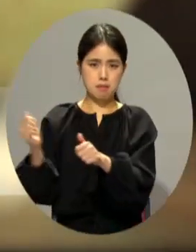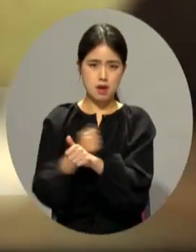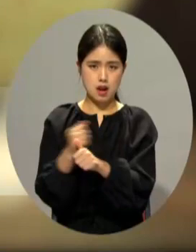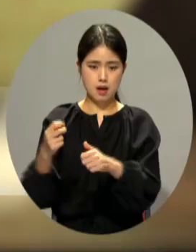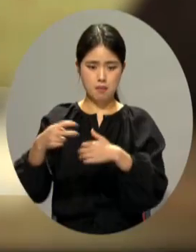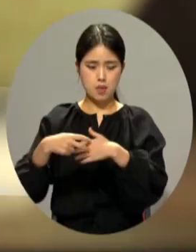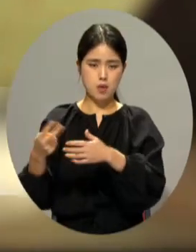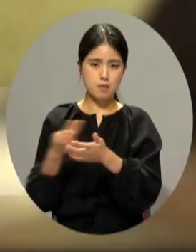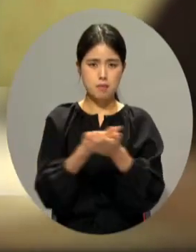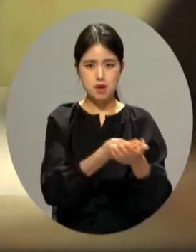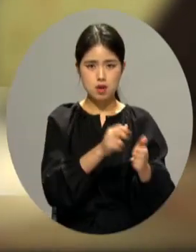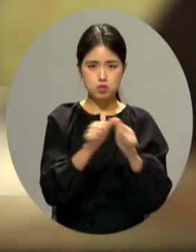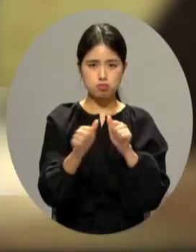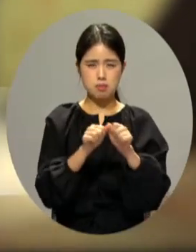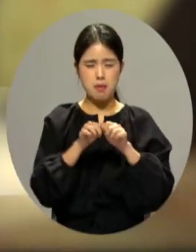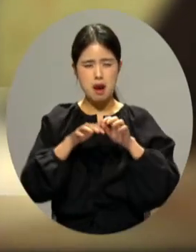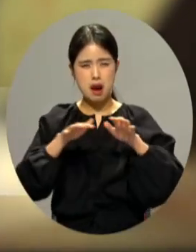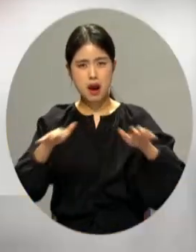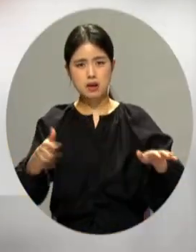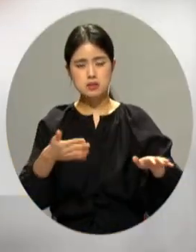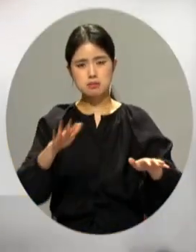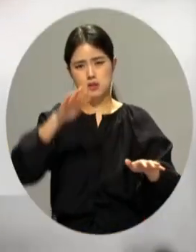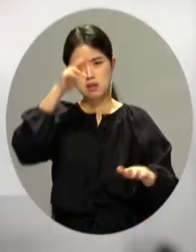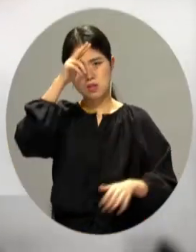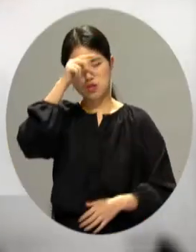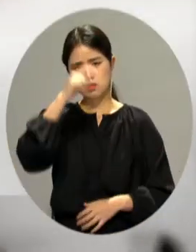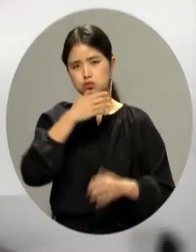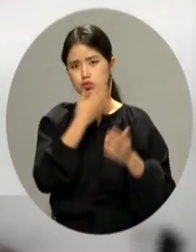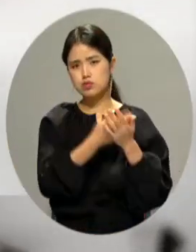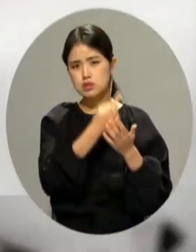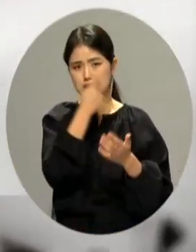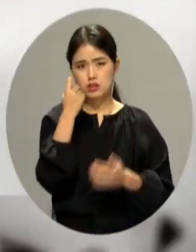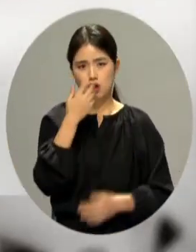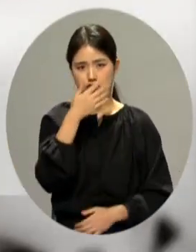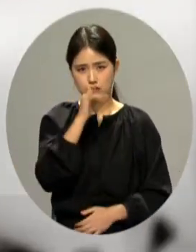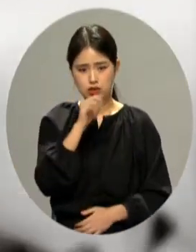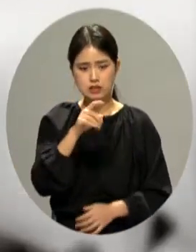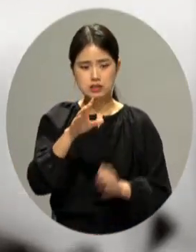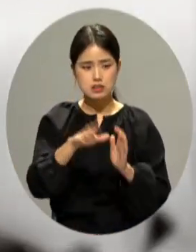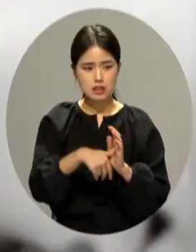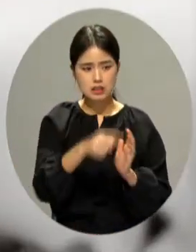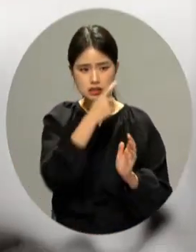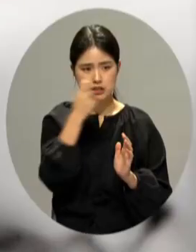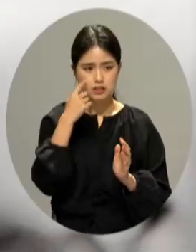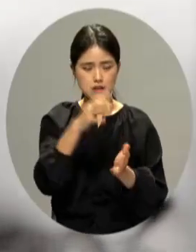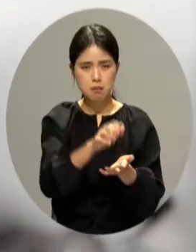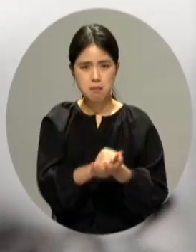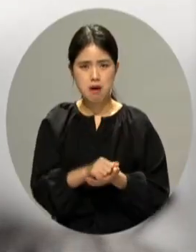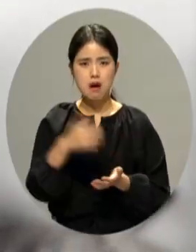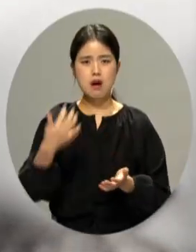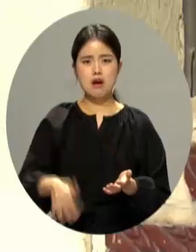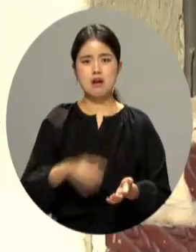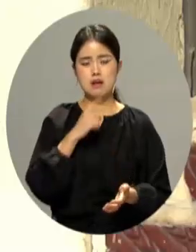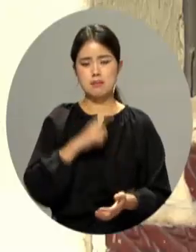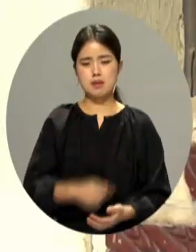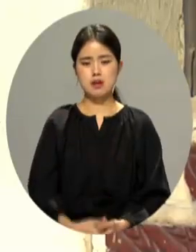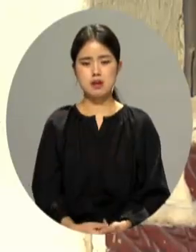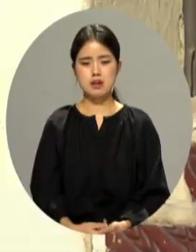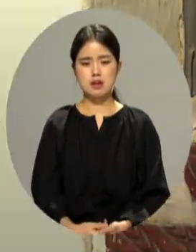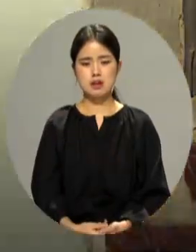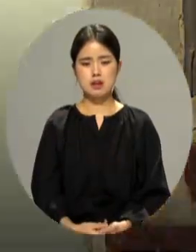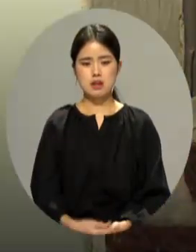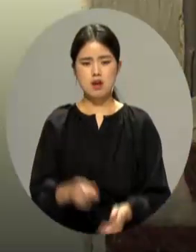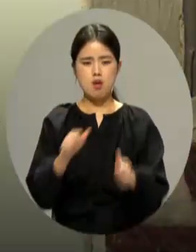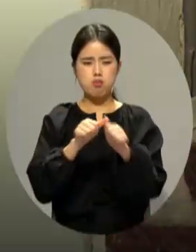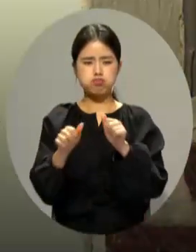병원에 입원했다는 소문이 파다했지만 경찰은 핵심 증거일 수도 있는 당시의 흔적들도 확보하지 않은 겁니다. 동네가